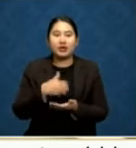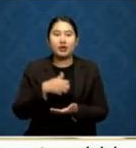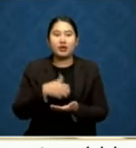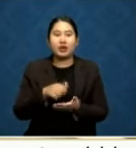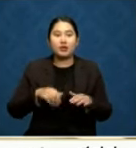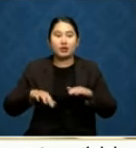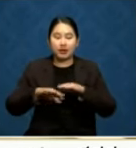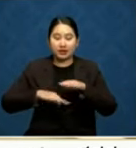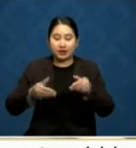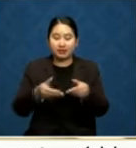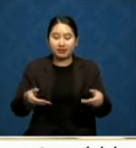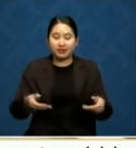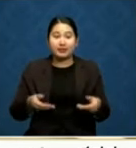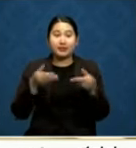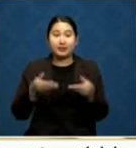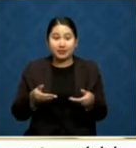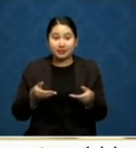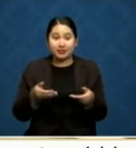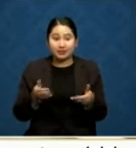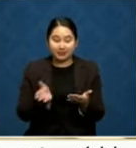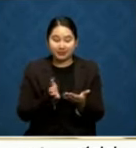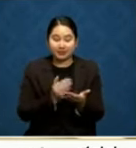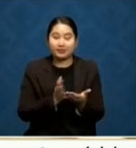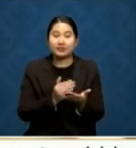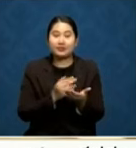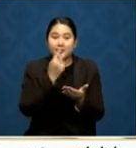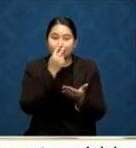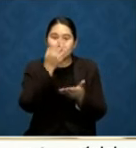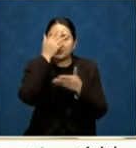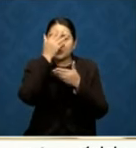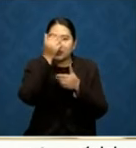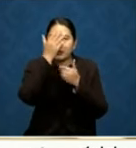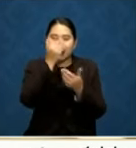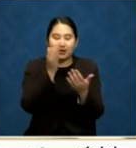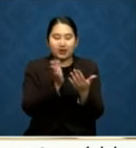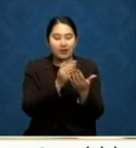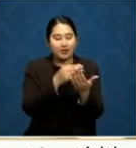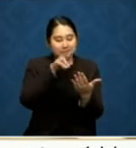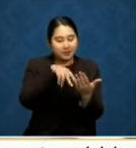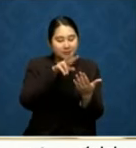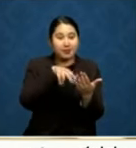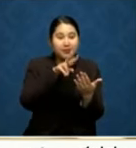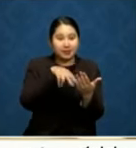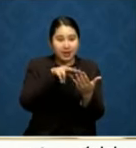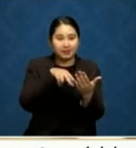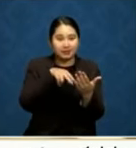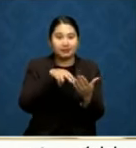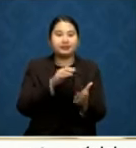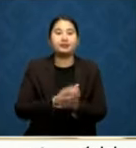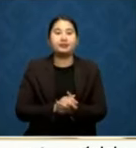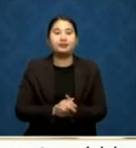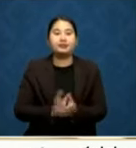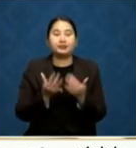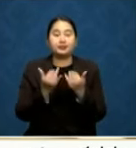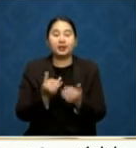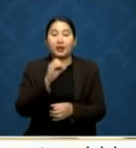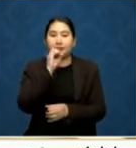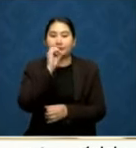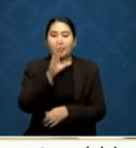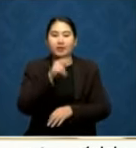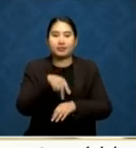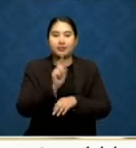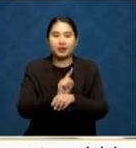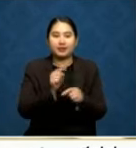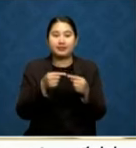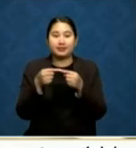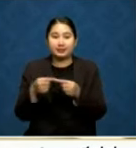ได้รบเอกสารนะครับเราสนใจเราก็อ่าน จงโดยสารเวลานี้บอกผ่านทประธาน